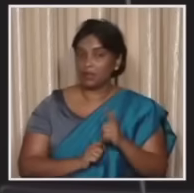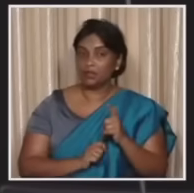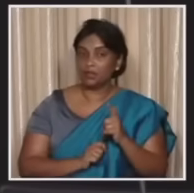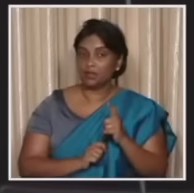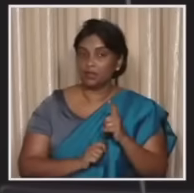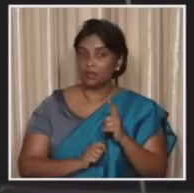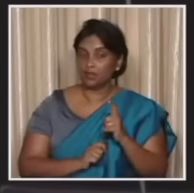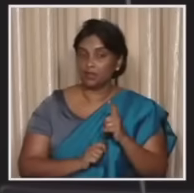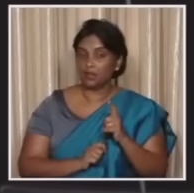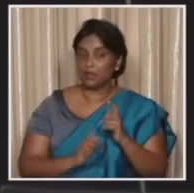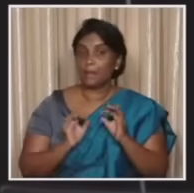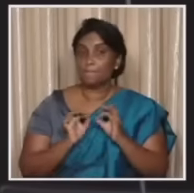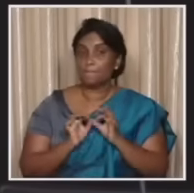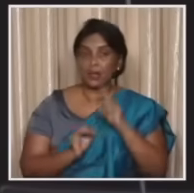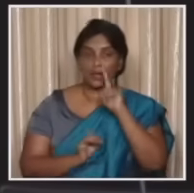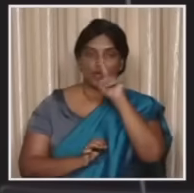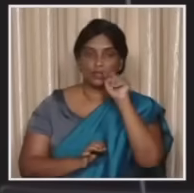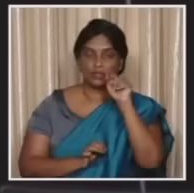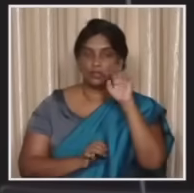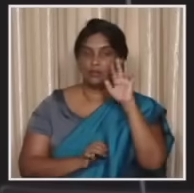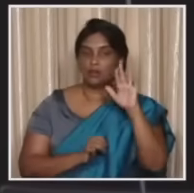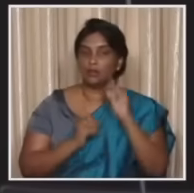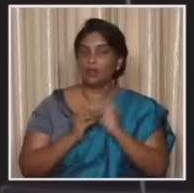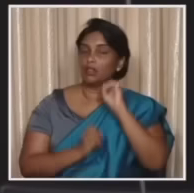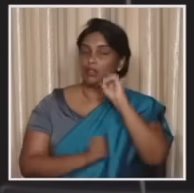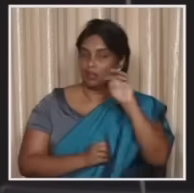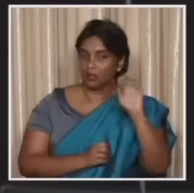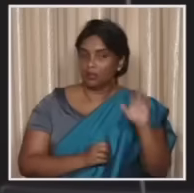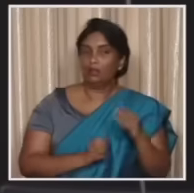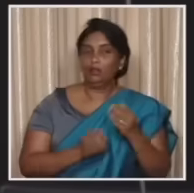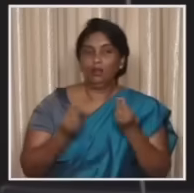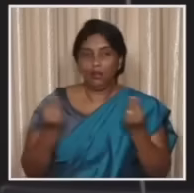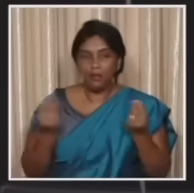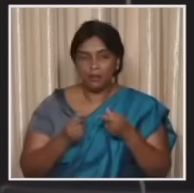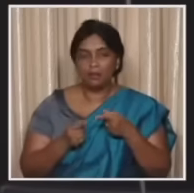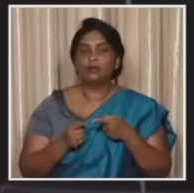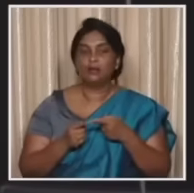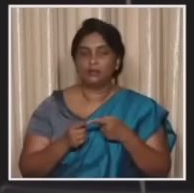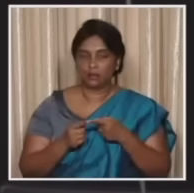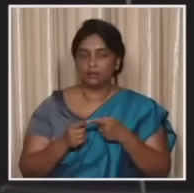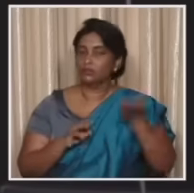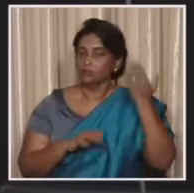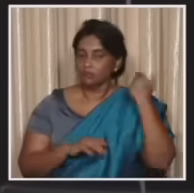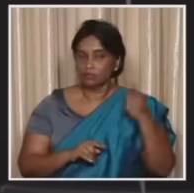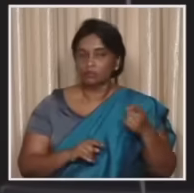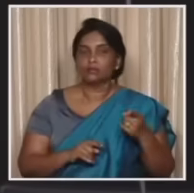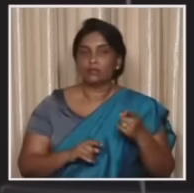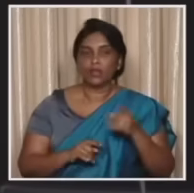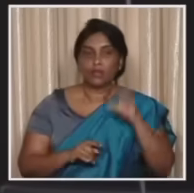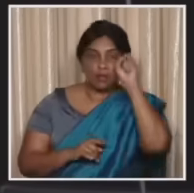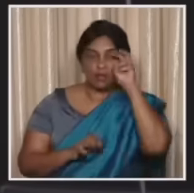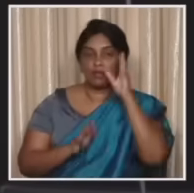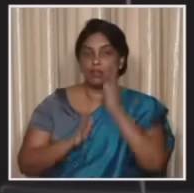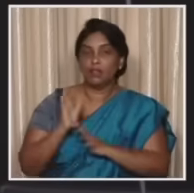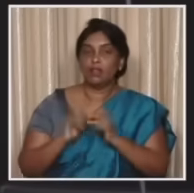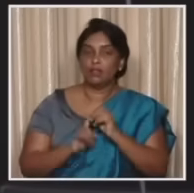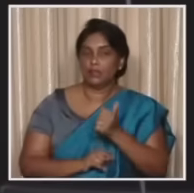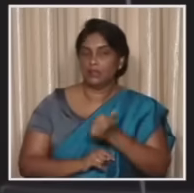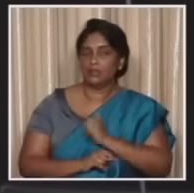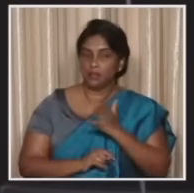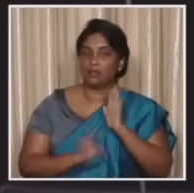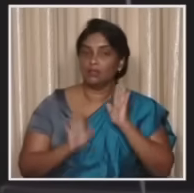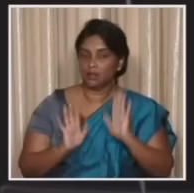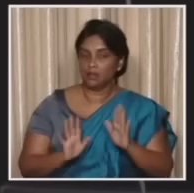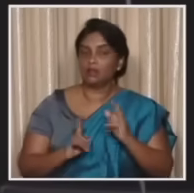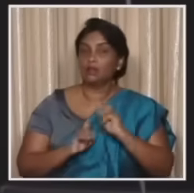රුපියල් බිලියන 1.9ක් ලබා දුන්නා. මදිපාඩු වෙච්ච ඇට එවකට මංගල සමරවිර ඇමතිතුමා කැමති වුණේ නැහැ.